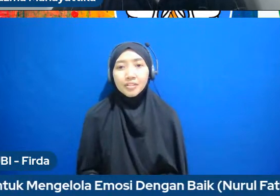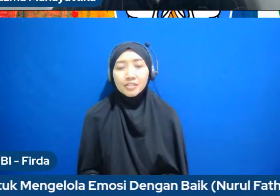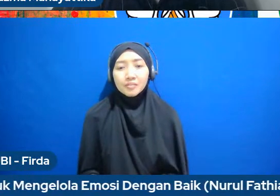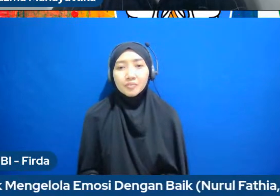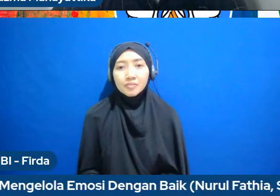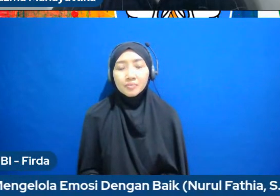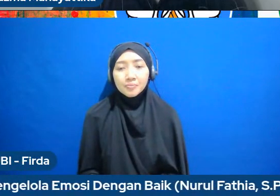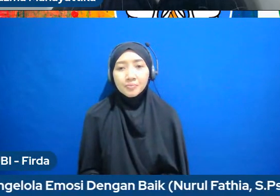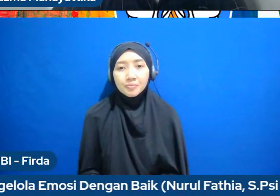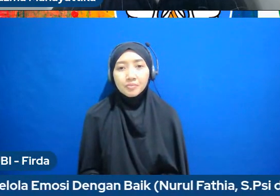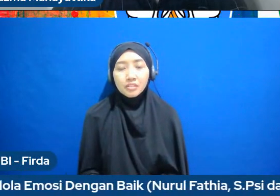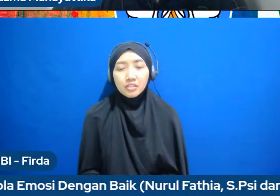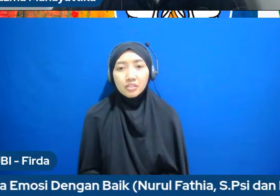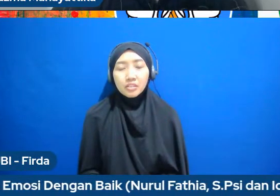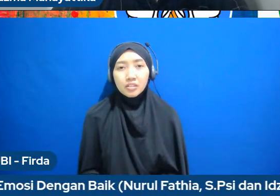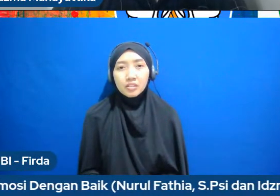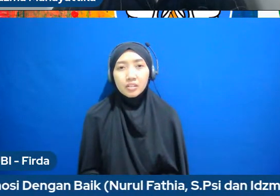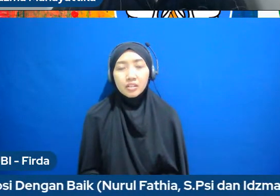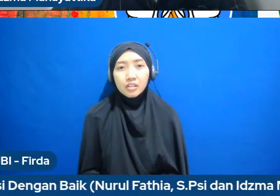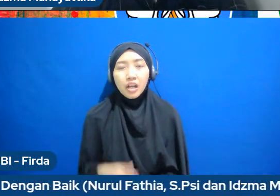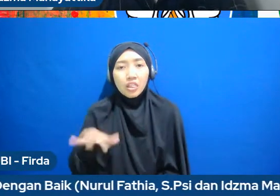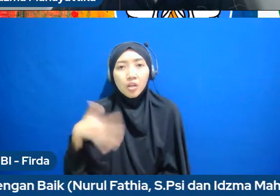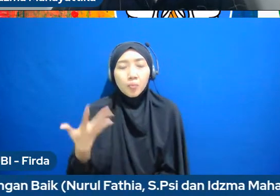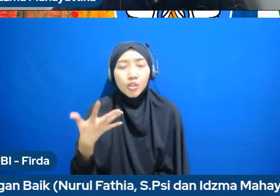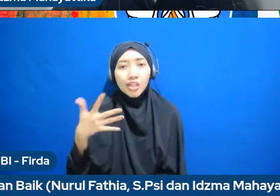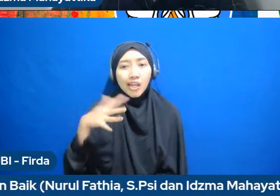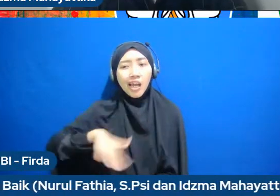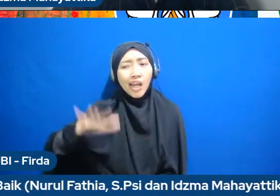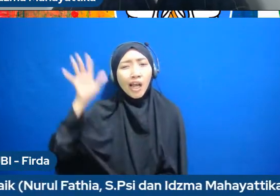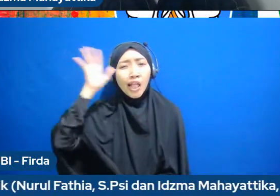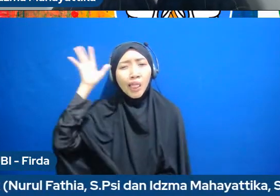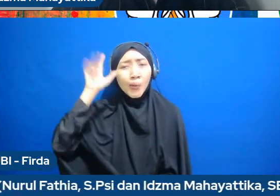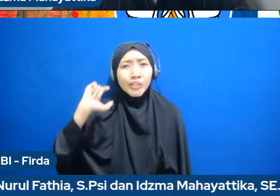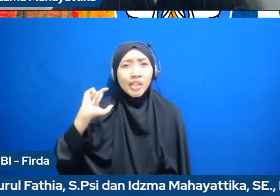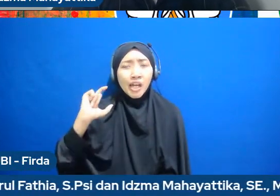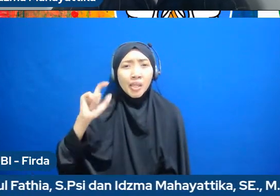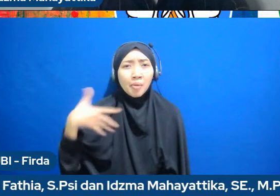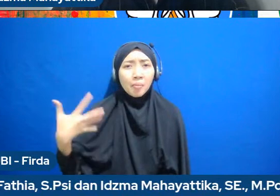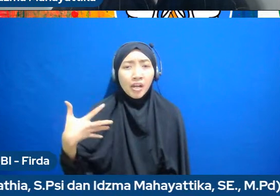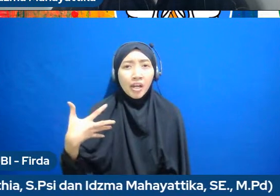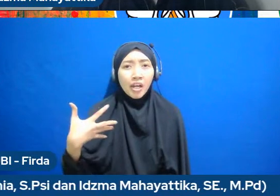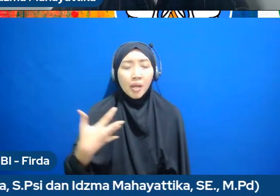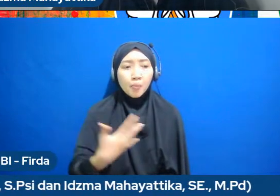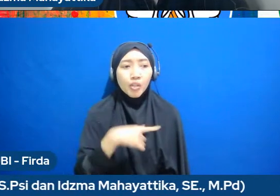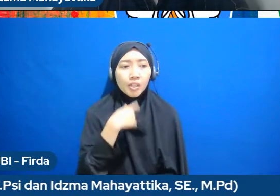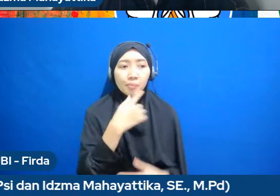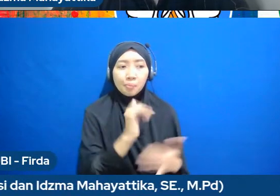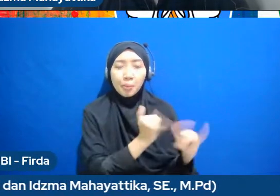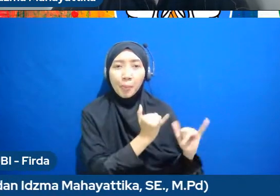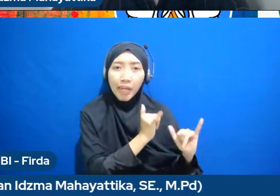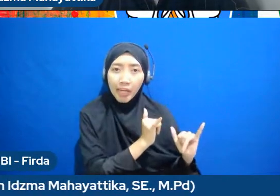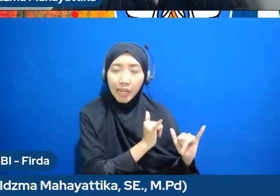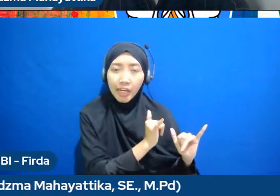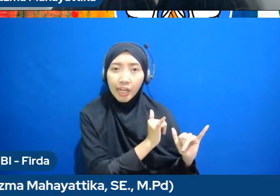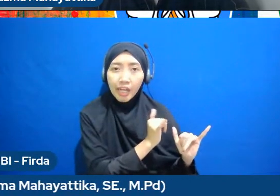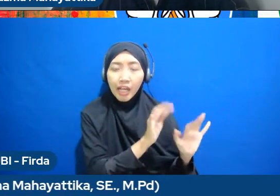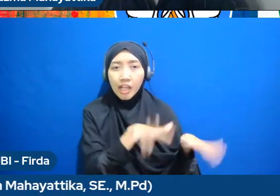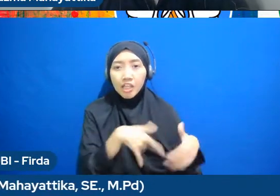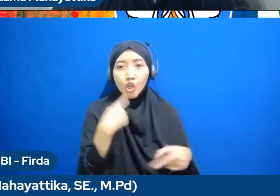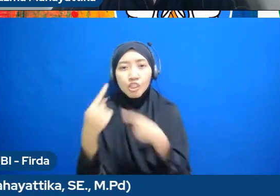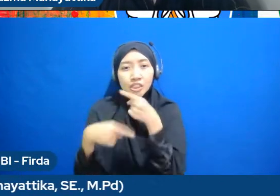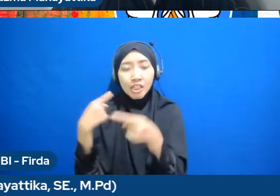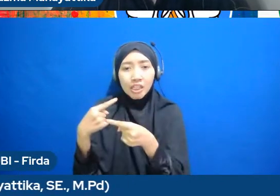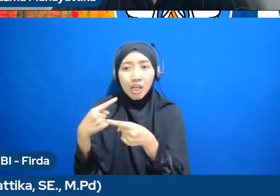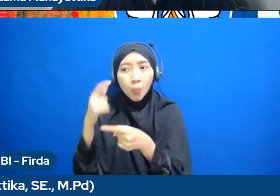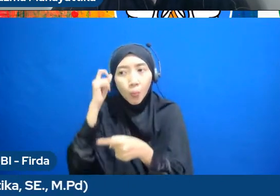nggak tahu bagaimana cara meluapkan emosinya itu, nah itu mungkin dengan permainan-permainan, dengan storytelling segala macam itu bisa membuat anak